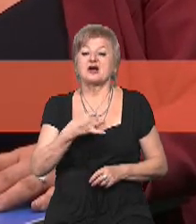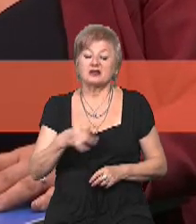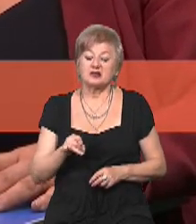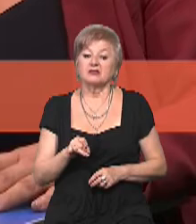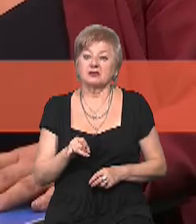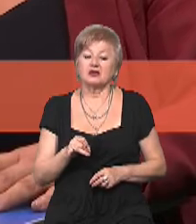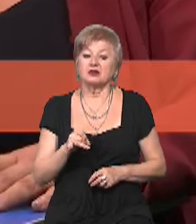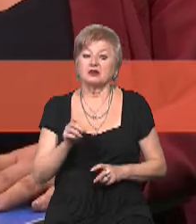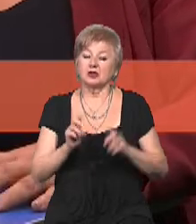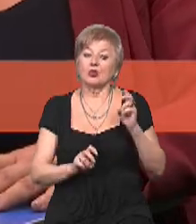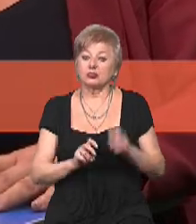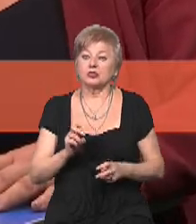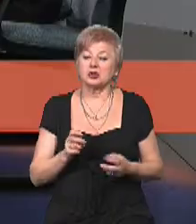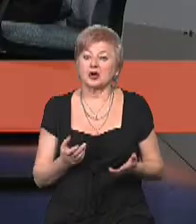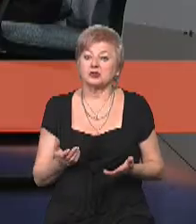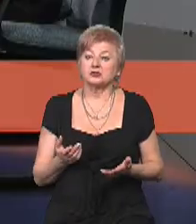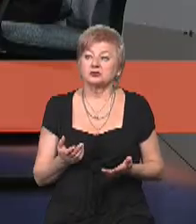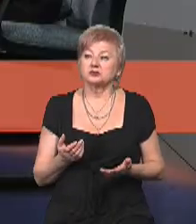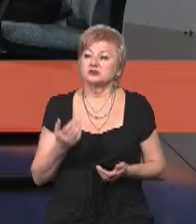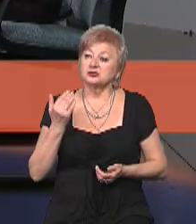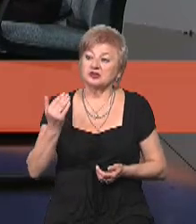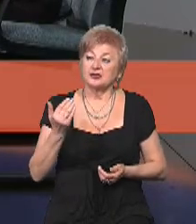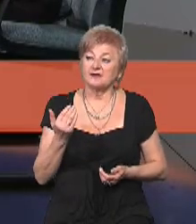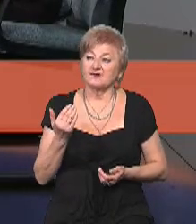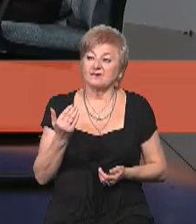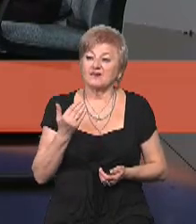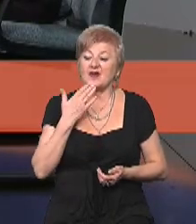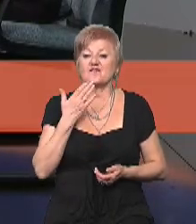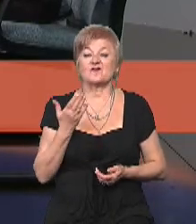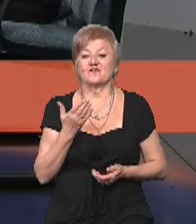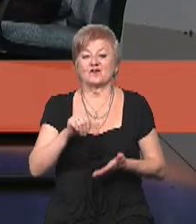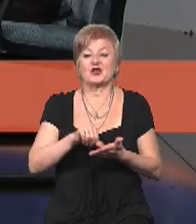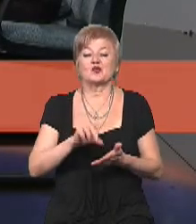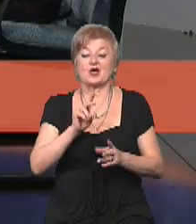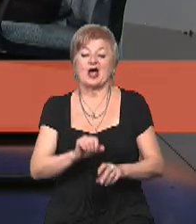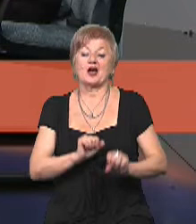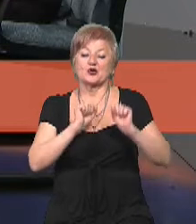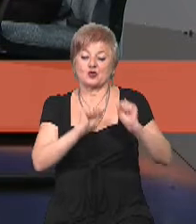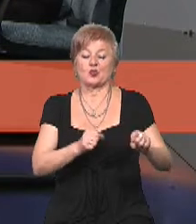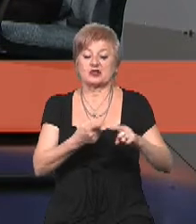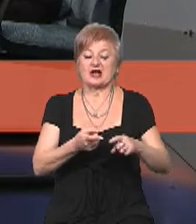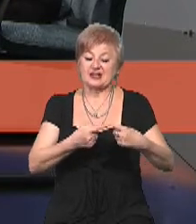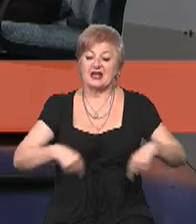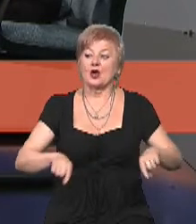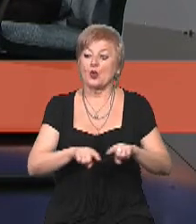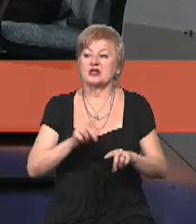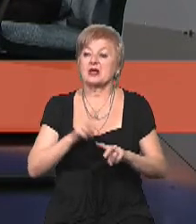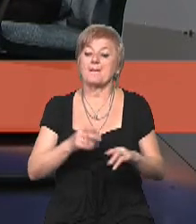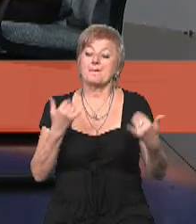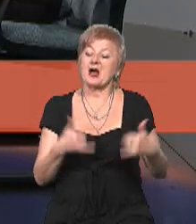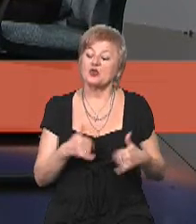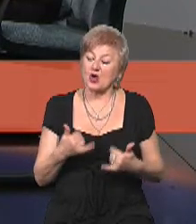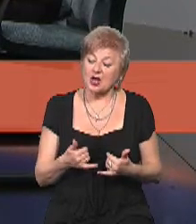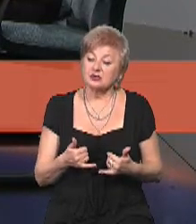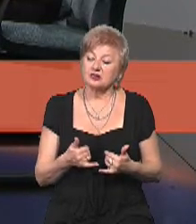акції держава має. Пане Валерію, ви тут виступаєте як захисник всієї галузі металургів і